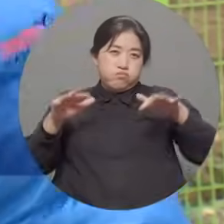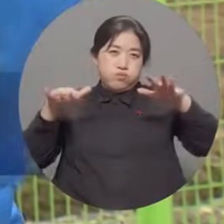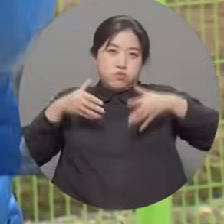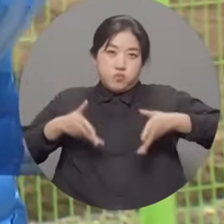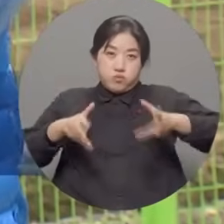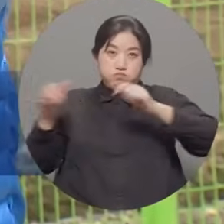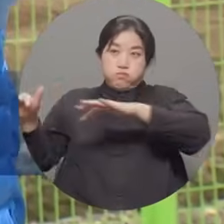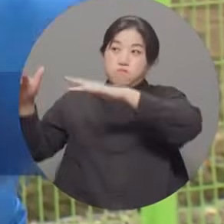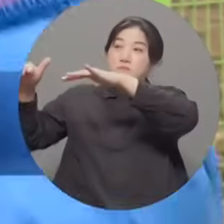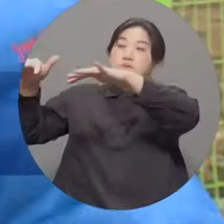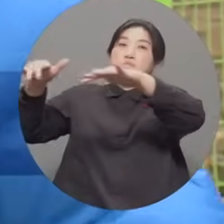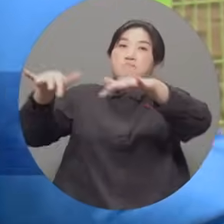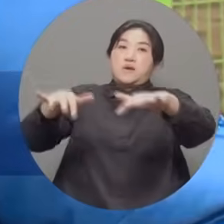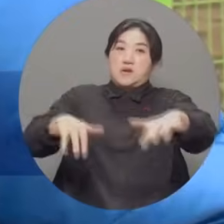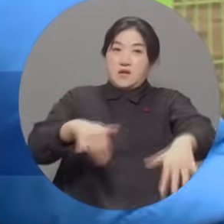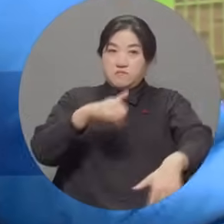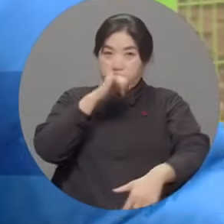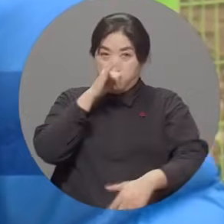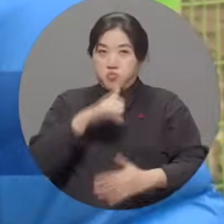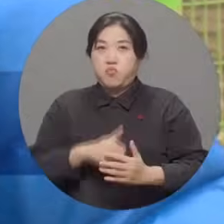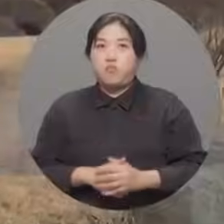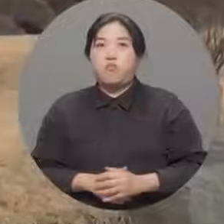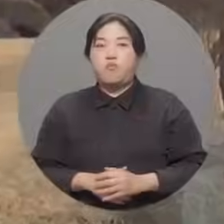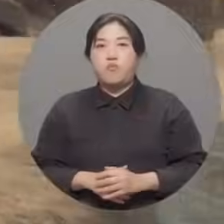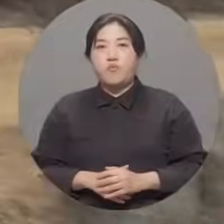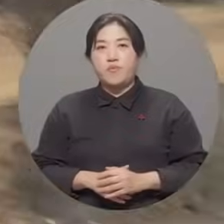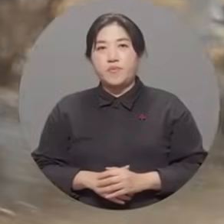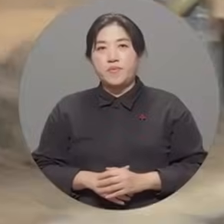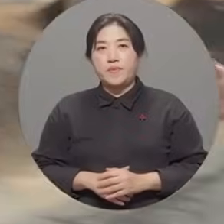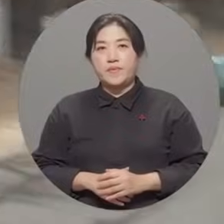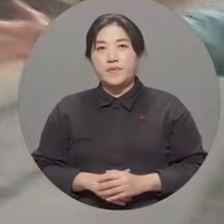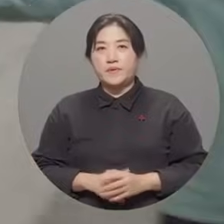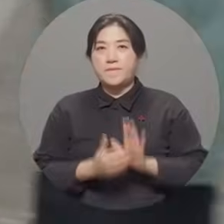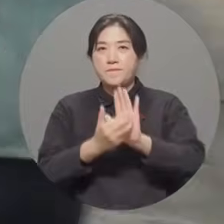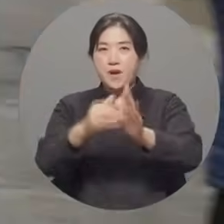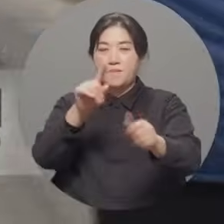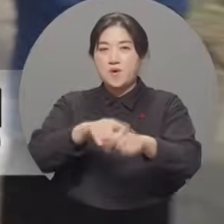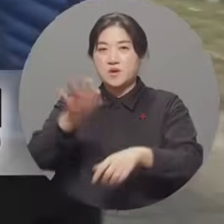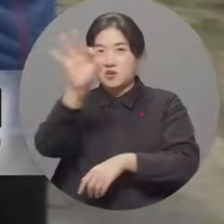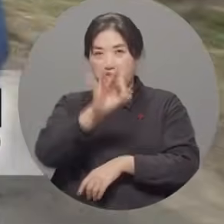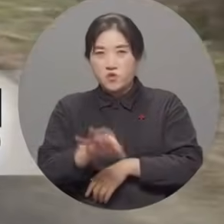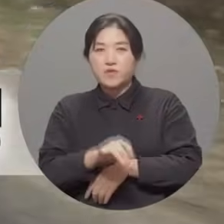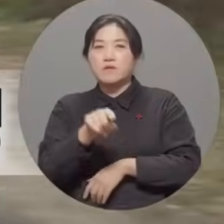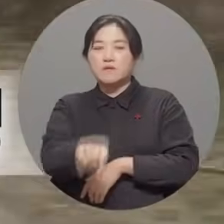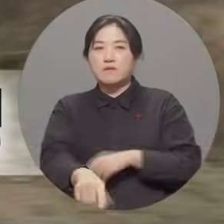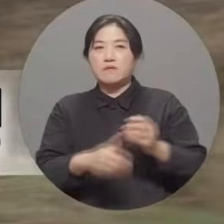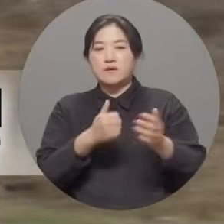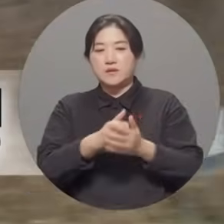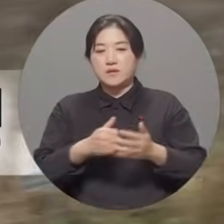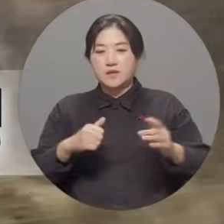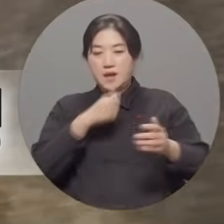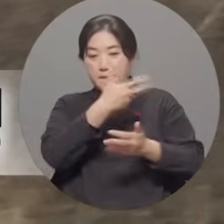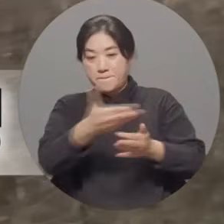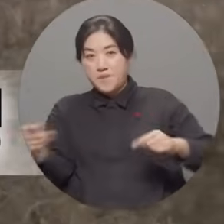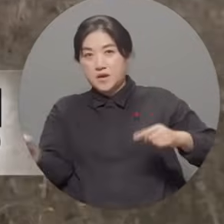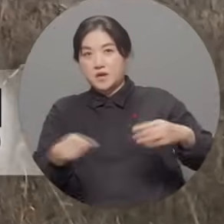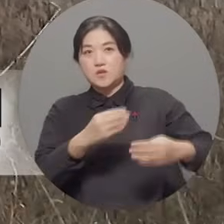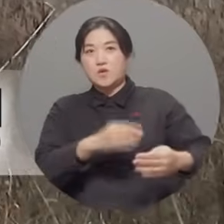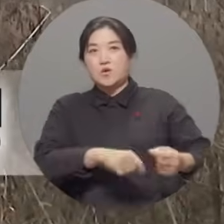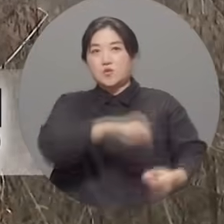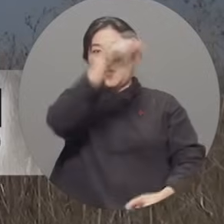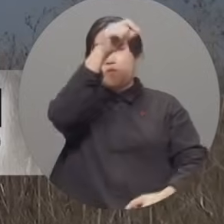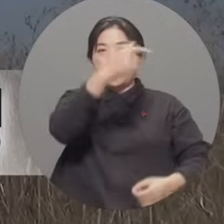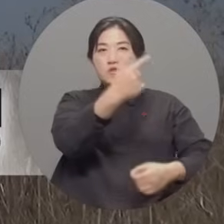와. 도로까지 막 올라올 때도 있어. 이를 막기 위해 연천군은 하천 상류의 높이 65m,